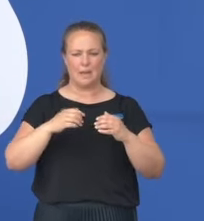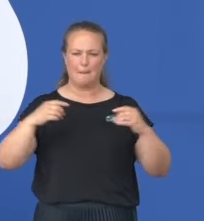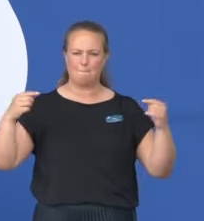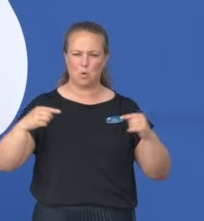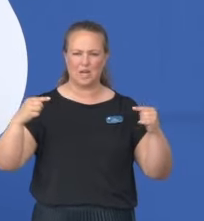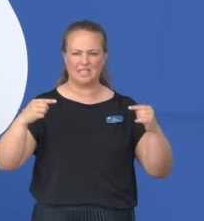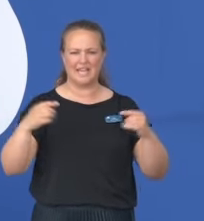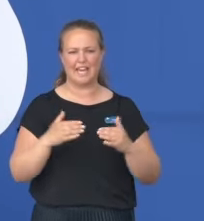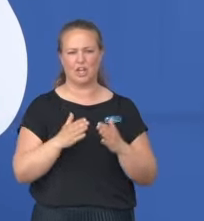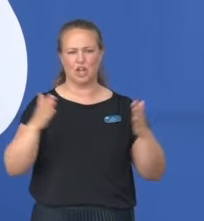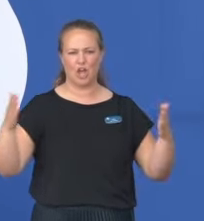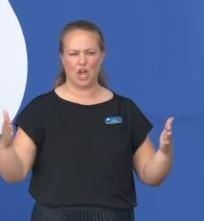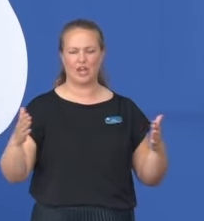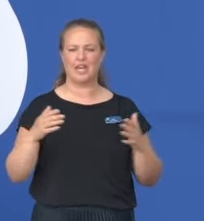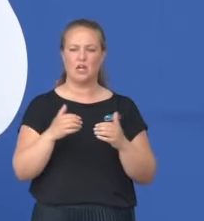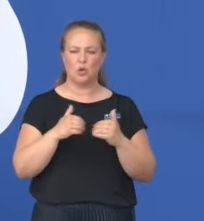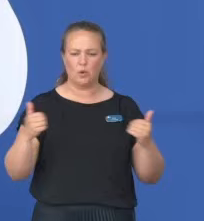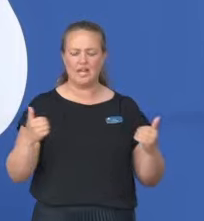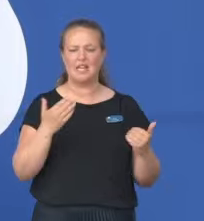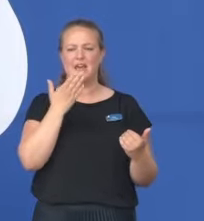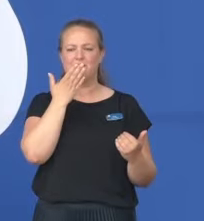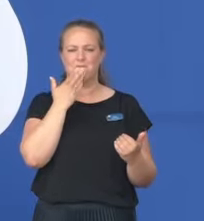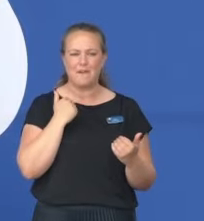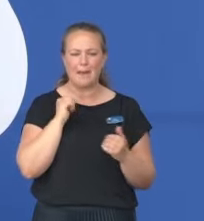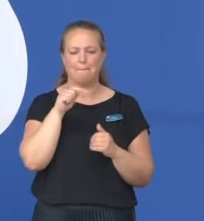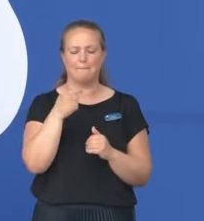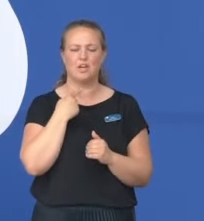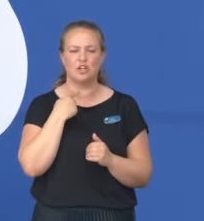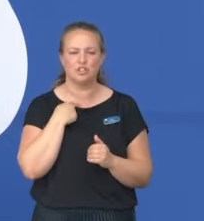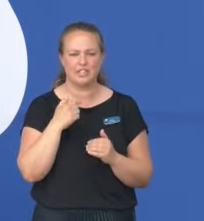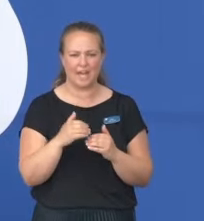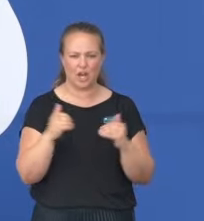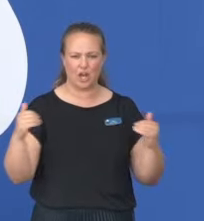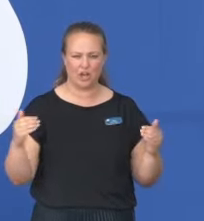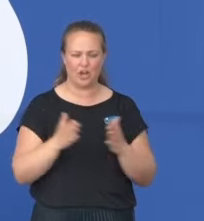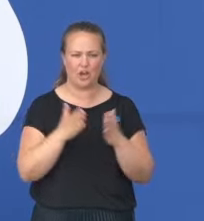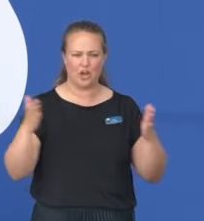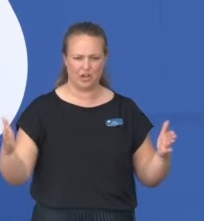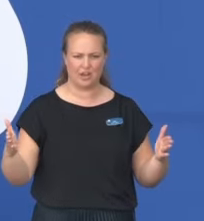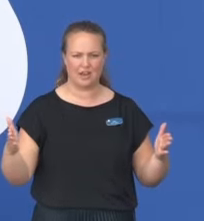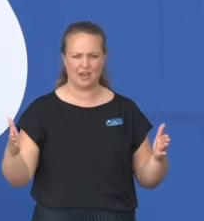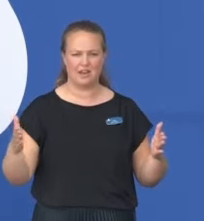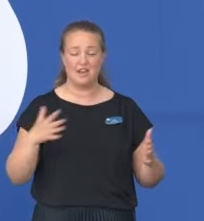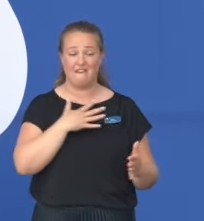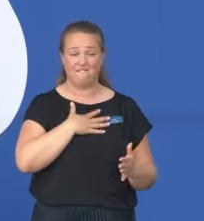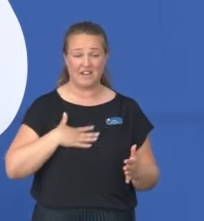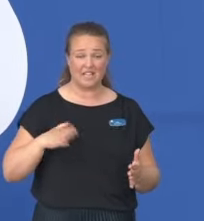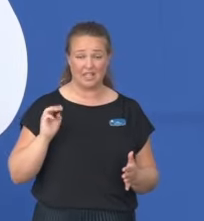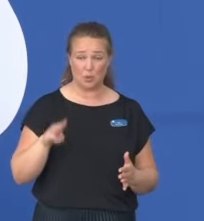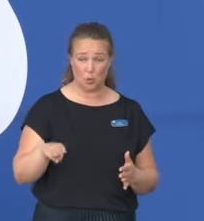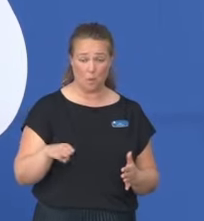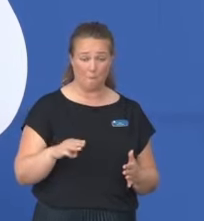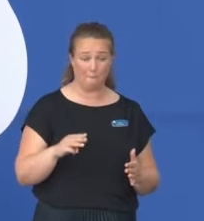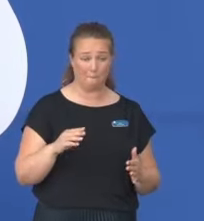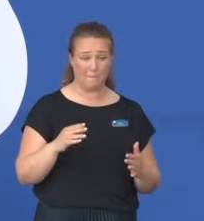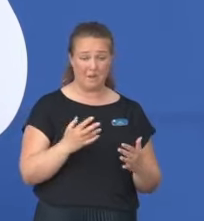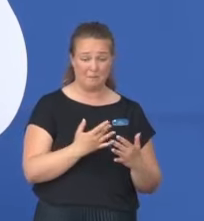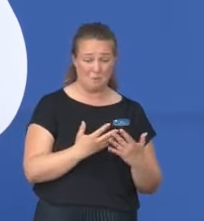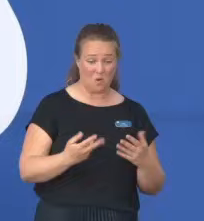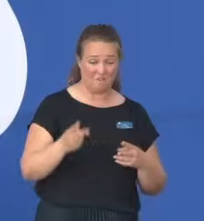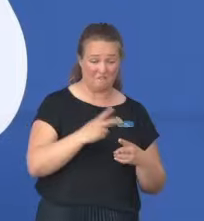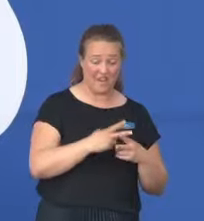vilka som går och röstar ökar. Fattigdomen blir allt mer påtaglig för vissa, medan rikedomen blir allt mer